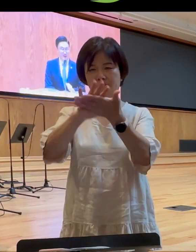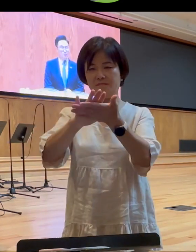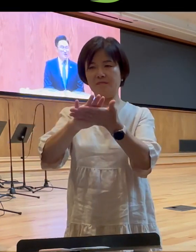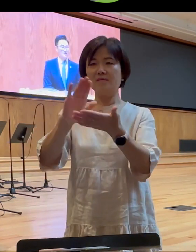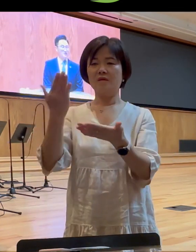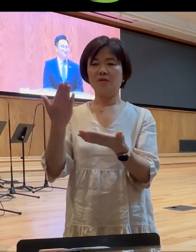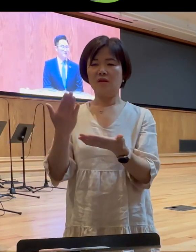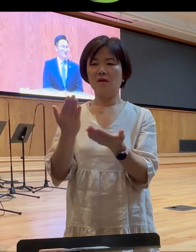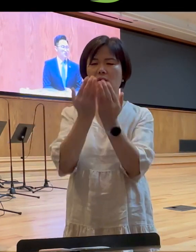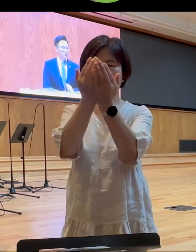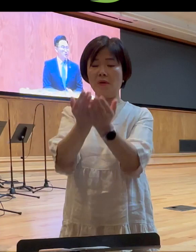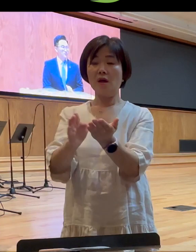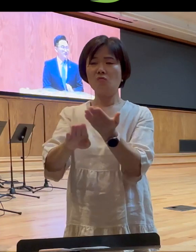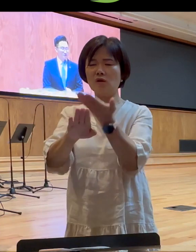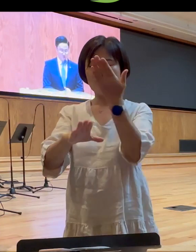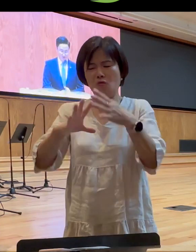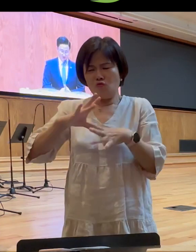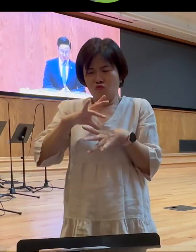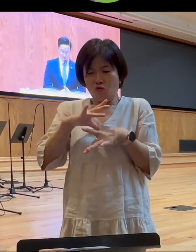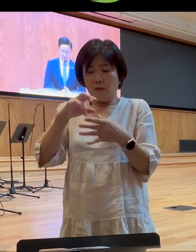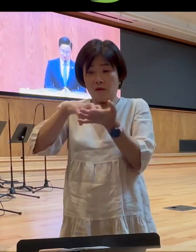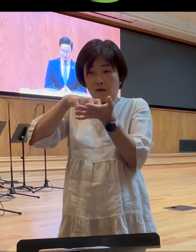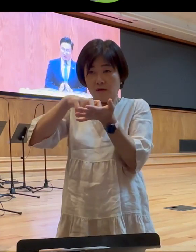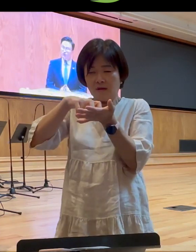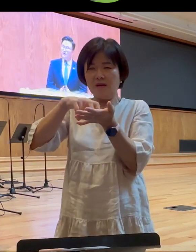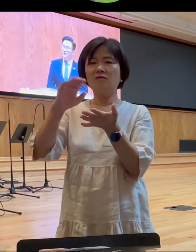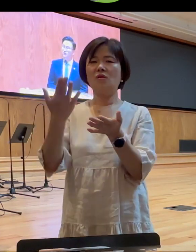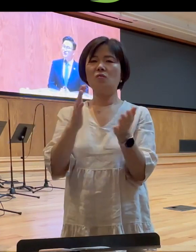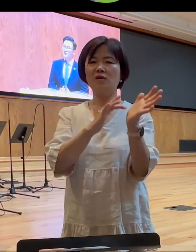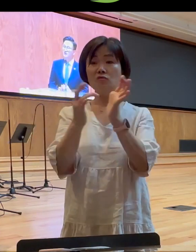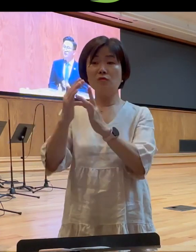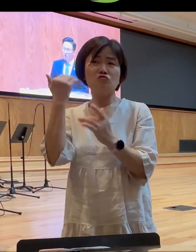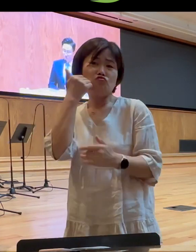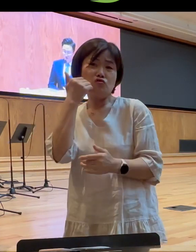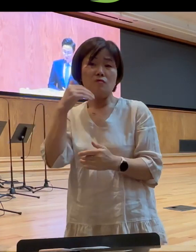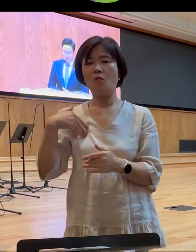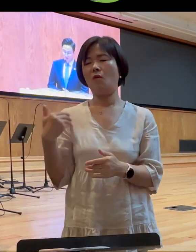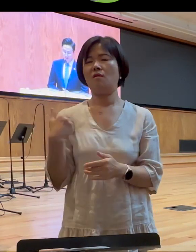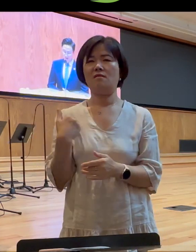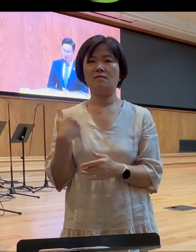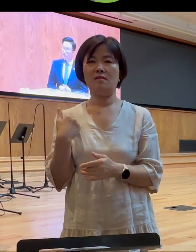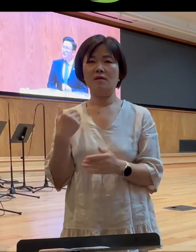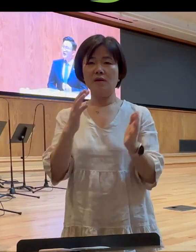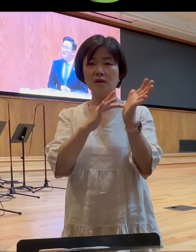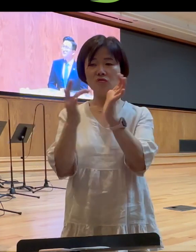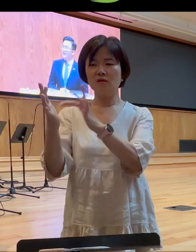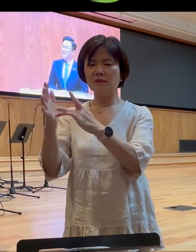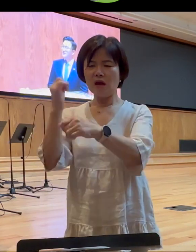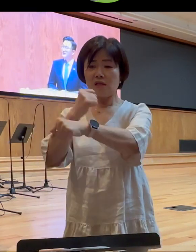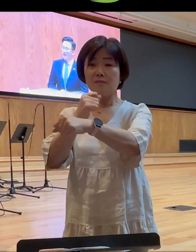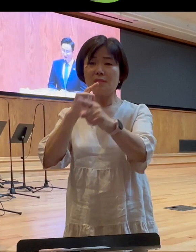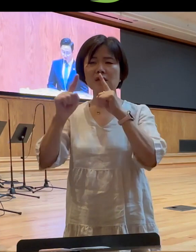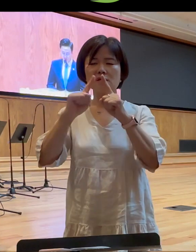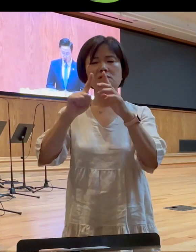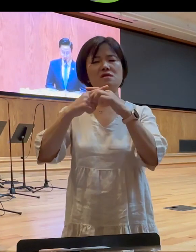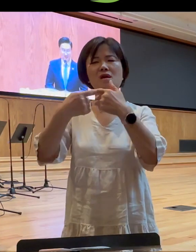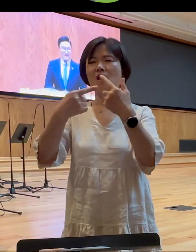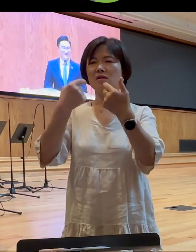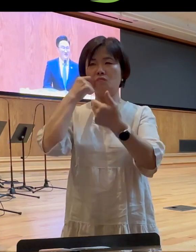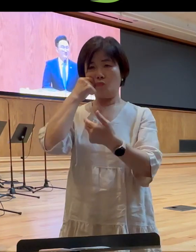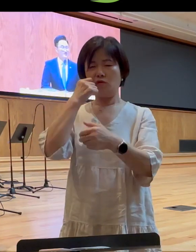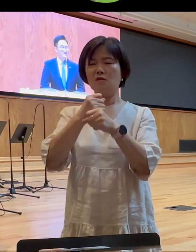배 위에서 두려움에 떨고 예수님이 누구신지 모르고 예수님이 하신 말씀을 이해하지